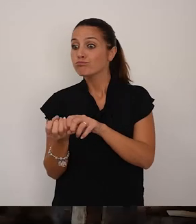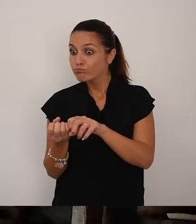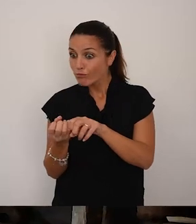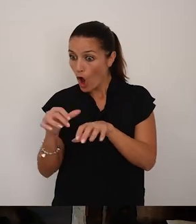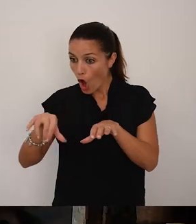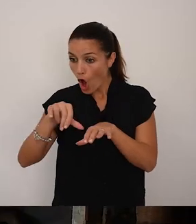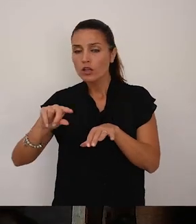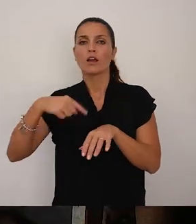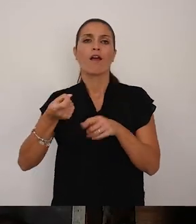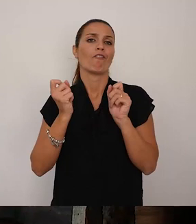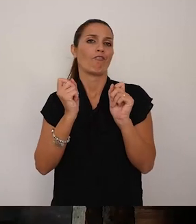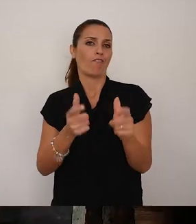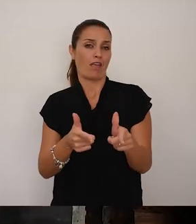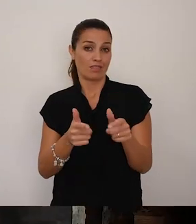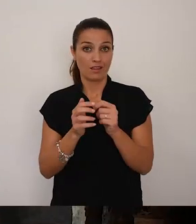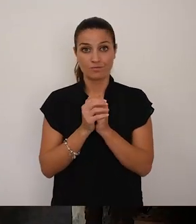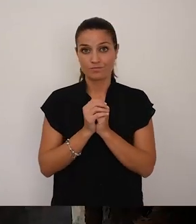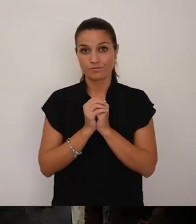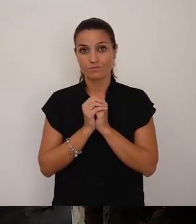vendita dell'olio.